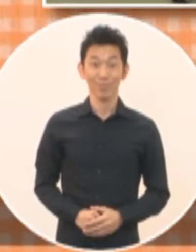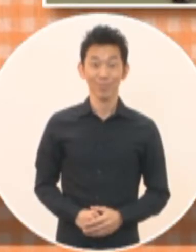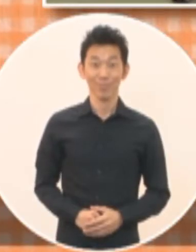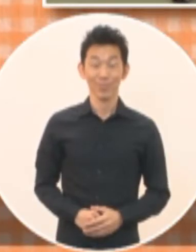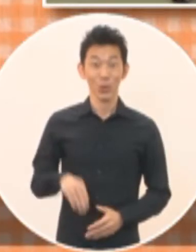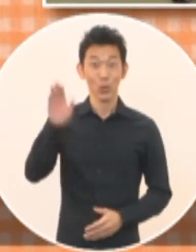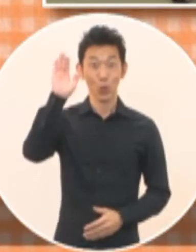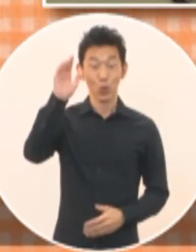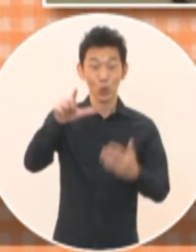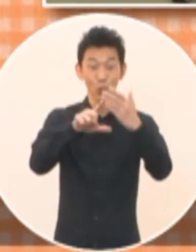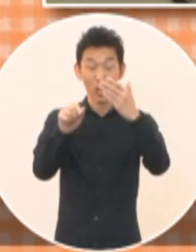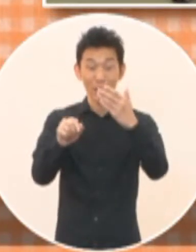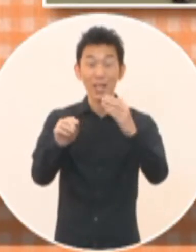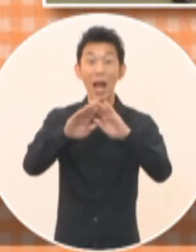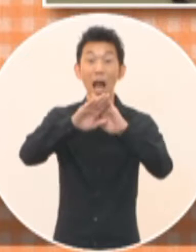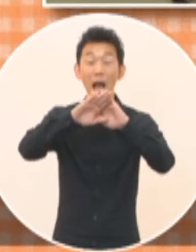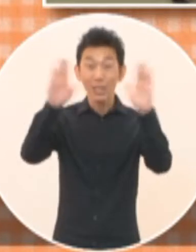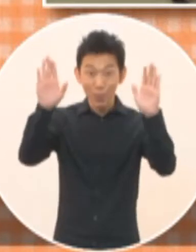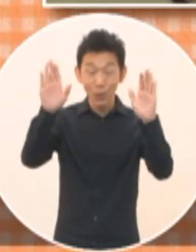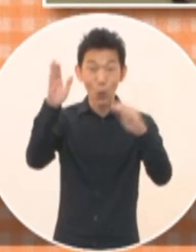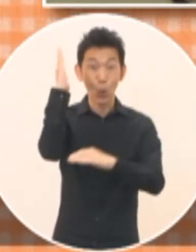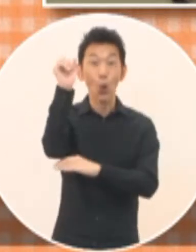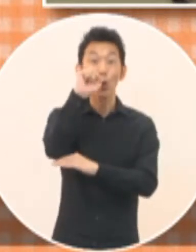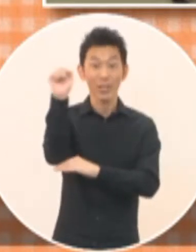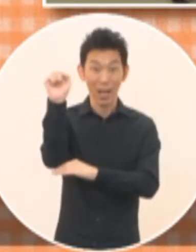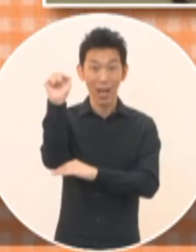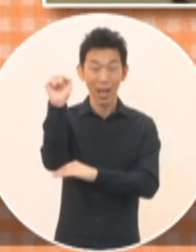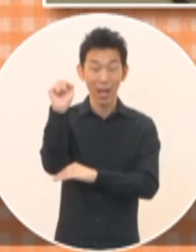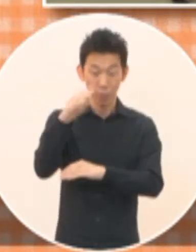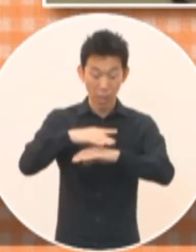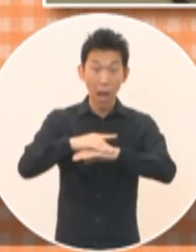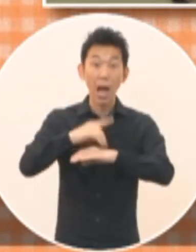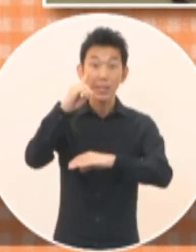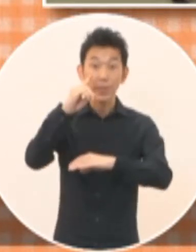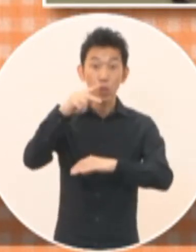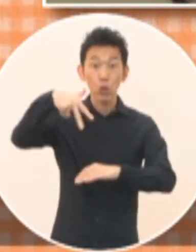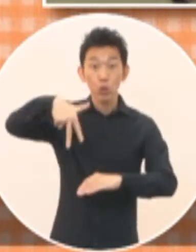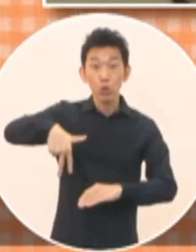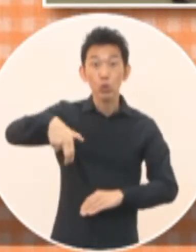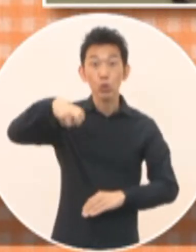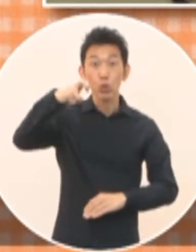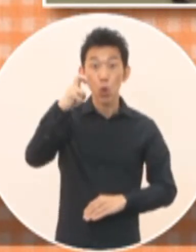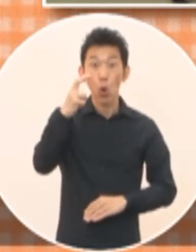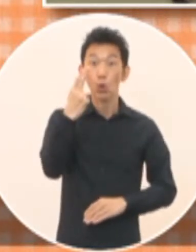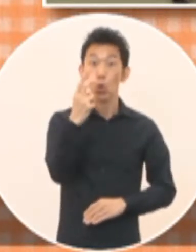そして9月から新たに始まる講座が初めてのスロトレです。